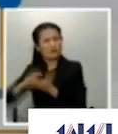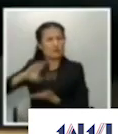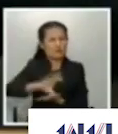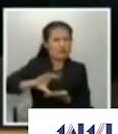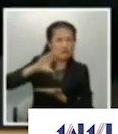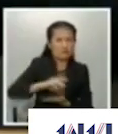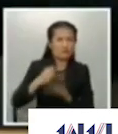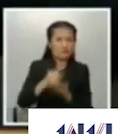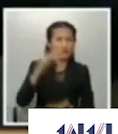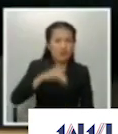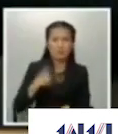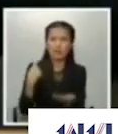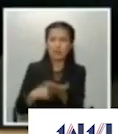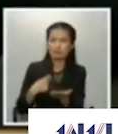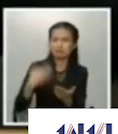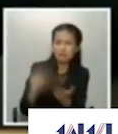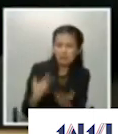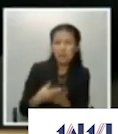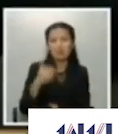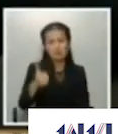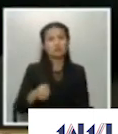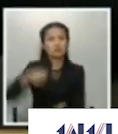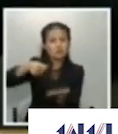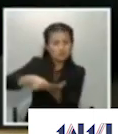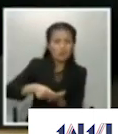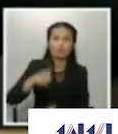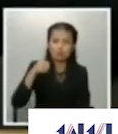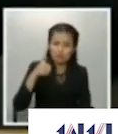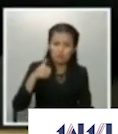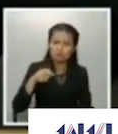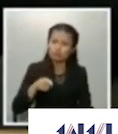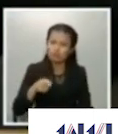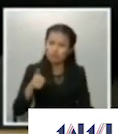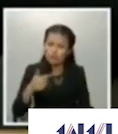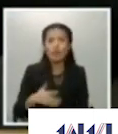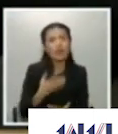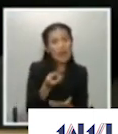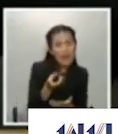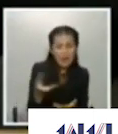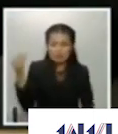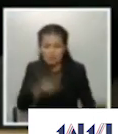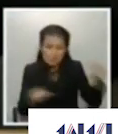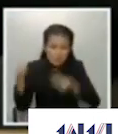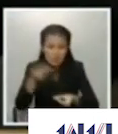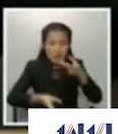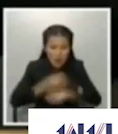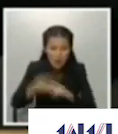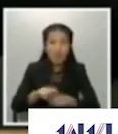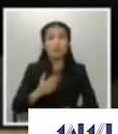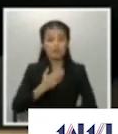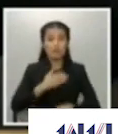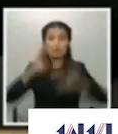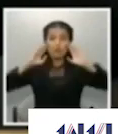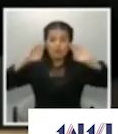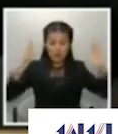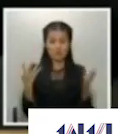ระดับประกันรายได้ก็ดีจำนำก็ดีหรือไม่ว่ารวบรวมก็ดีผมเคยนั่งในคณะกรรมการชุ